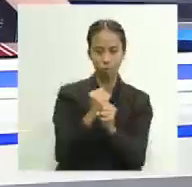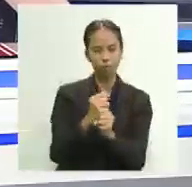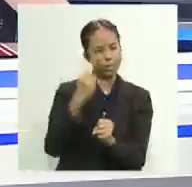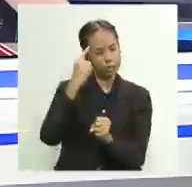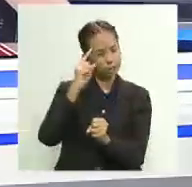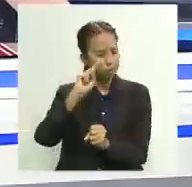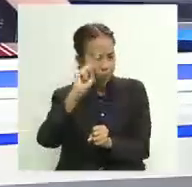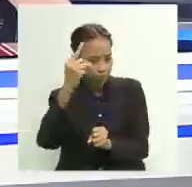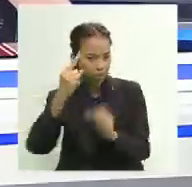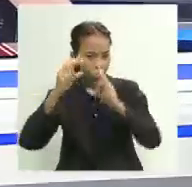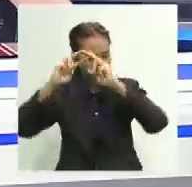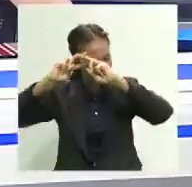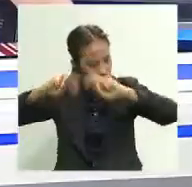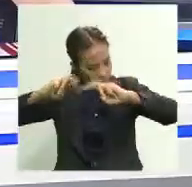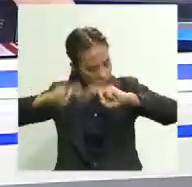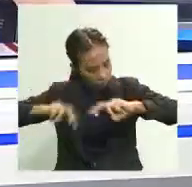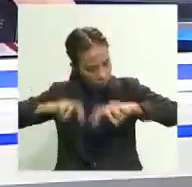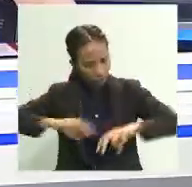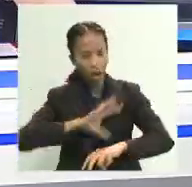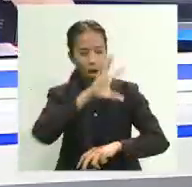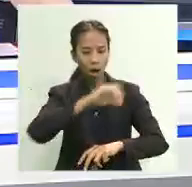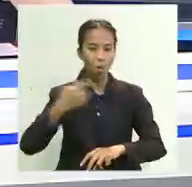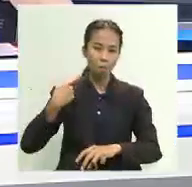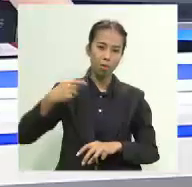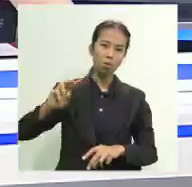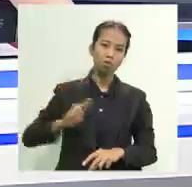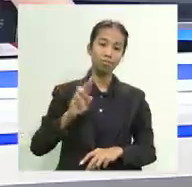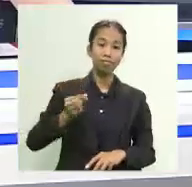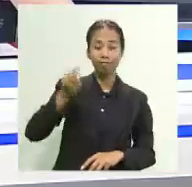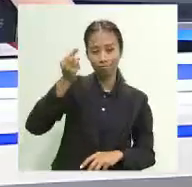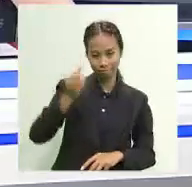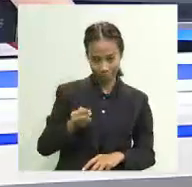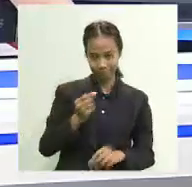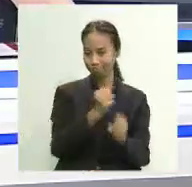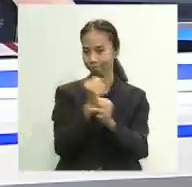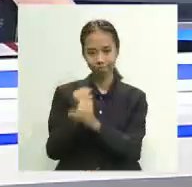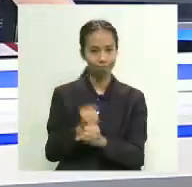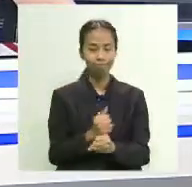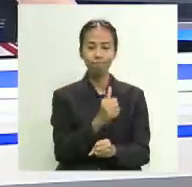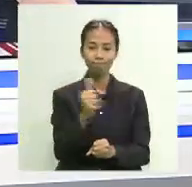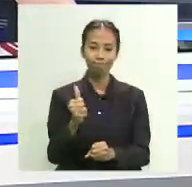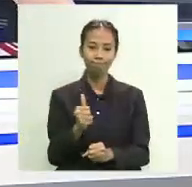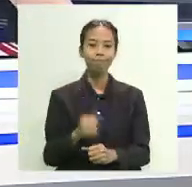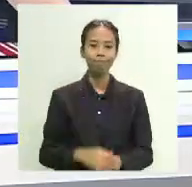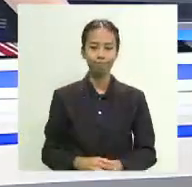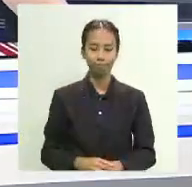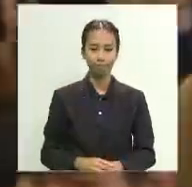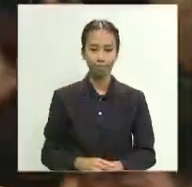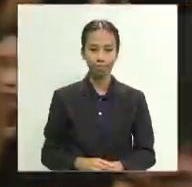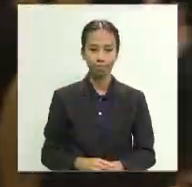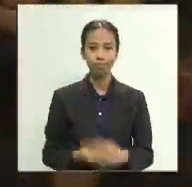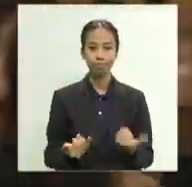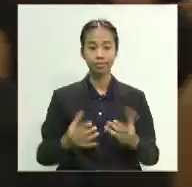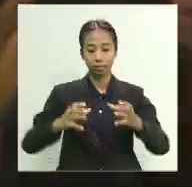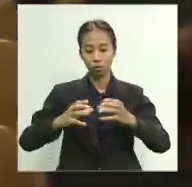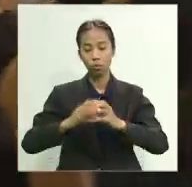ดสร้างสรรค์ผลงานวิจัยที่สามารถนำไปใช้ประโยชน์ได้จริงแล้วก็สามารถตอบโจทย์ยุทธศาสตร์ชาติได้ด้วยนะครับ นักวิทยาศ